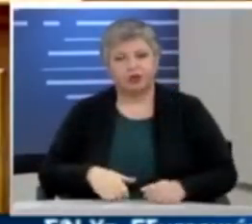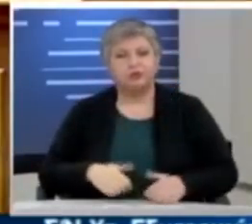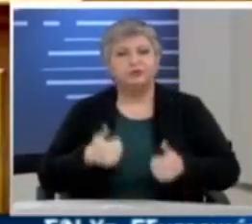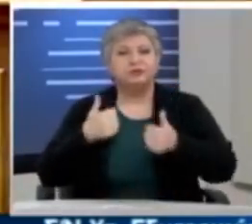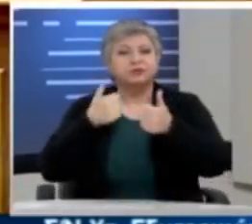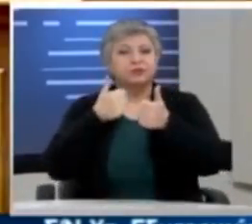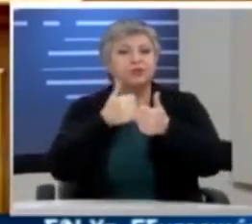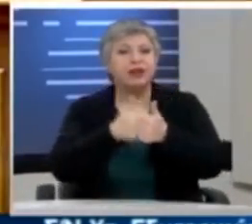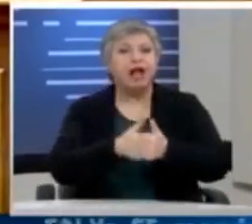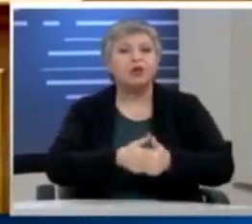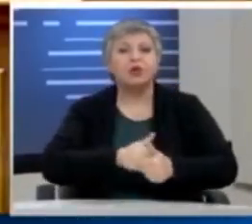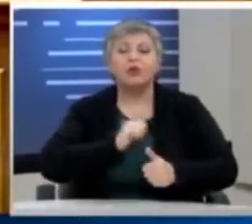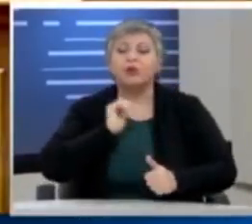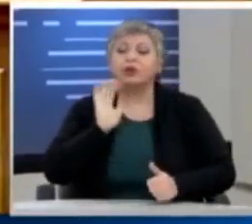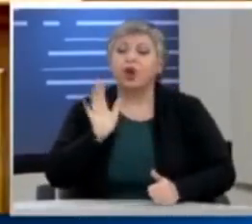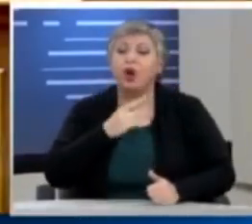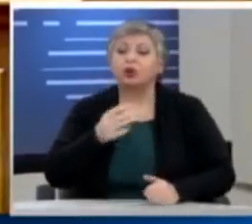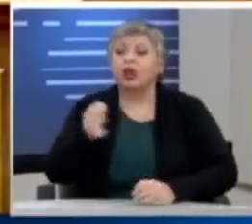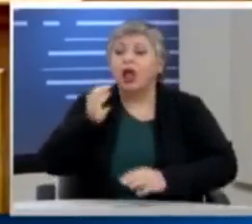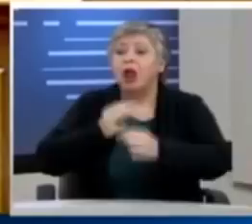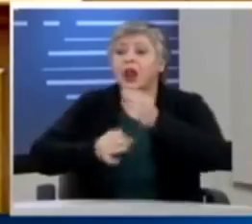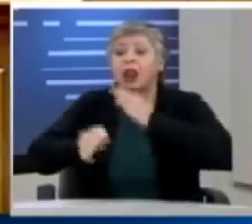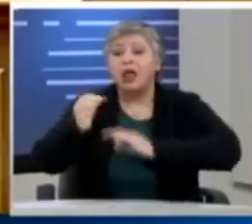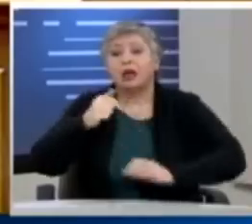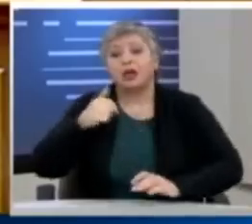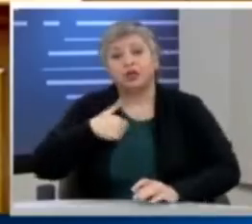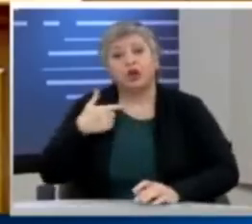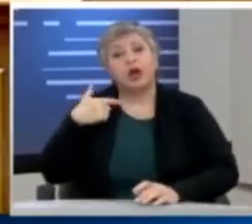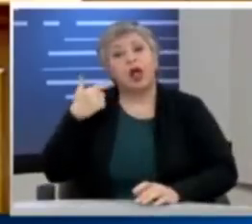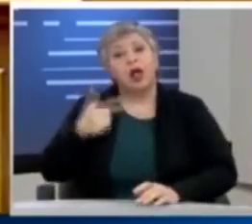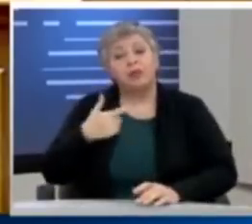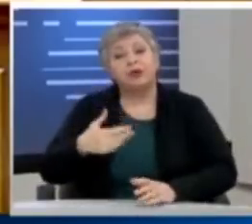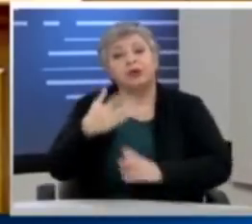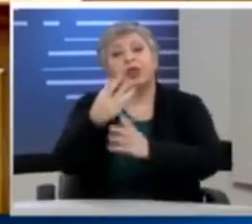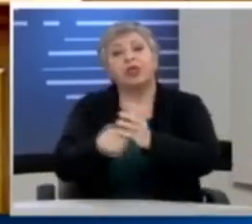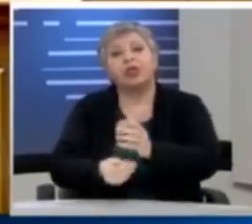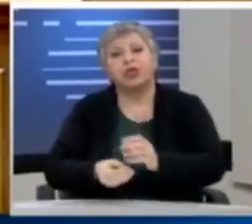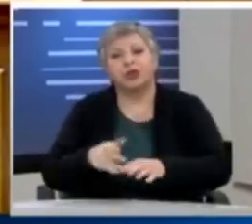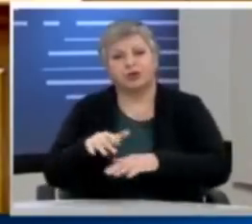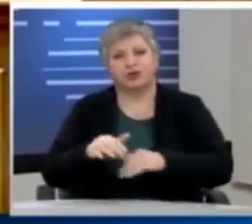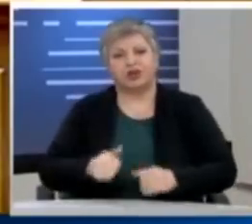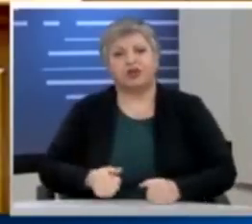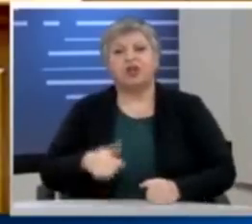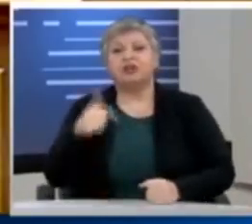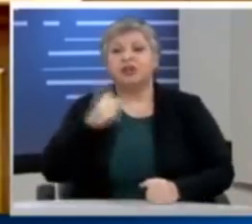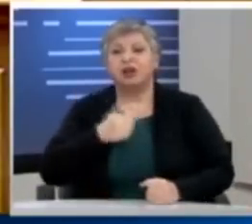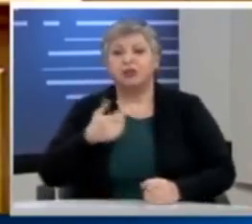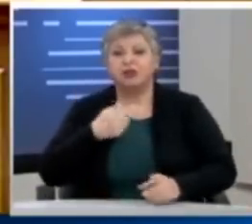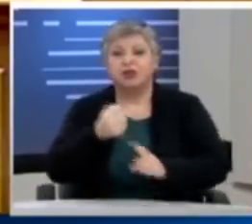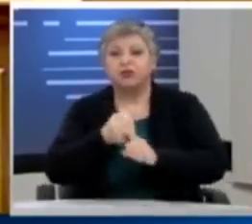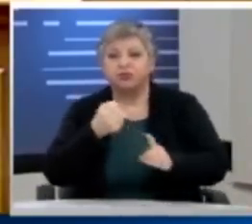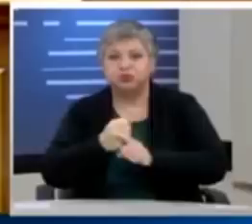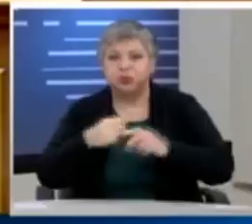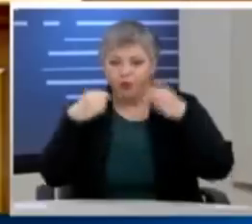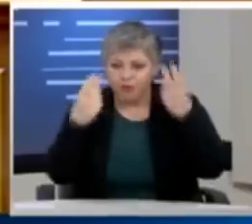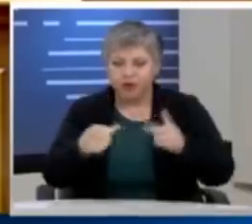ακολούθησε τις ειρήνες της αναγκαίας τότε προσαρμογής που καλούσαν τότε το λαό να κάτσει στα αυγά του, γιατί όπως